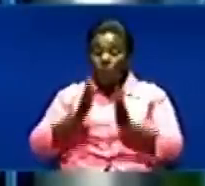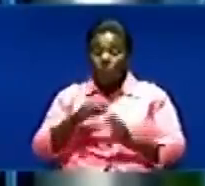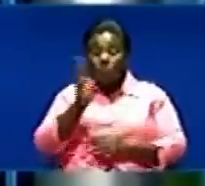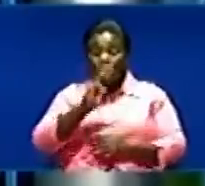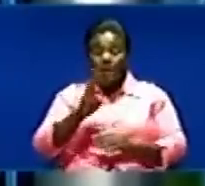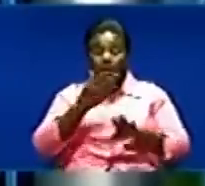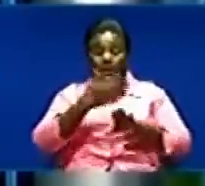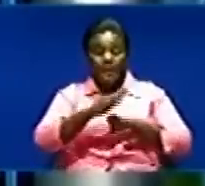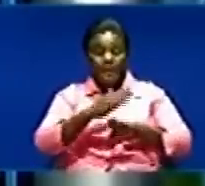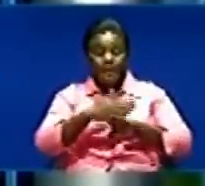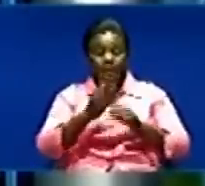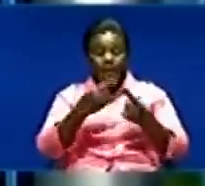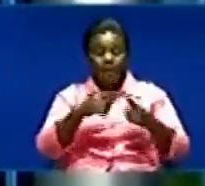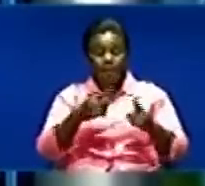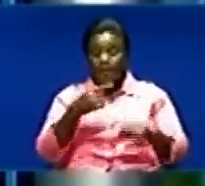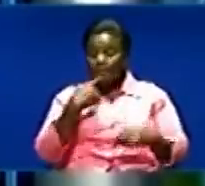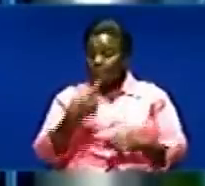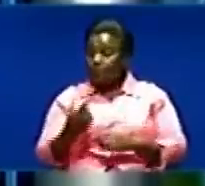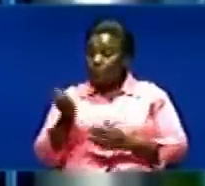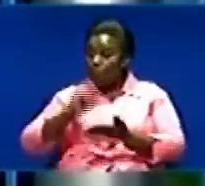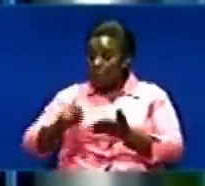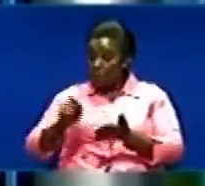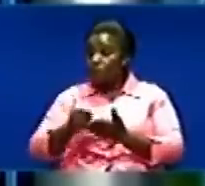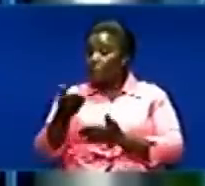Salehe Muhando amesema kati ya wanafunzi hao